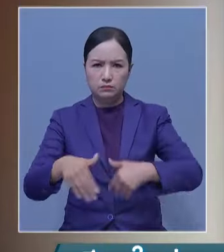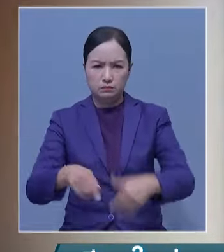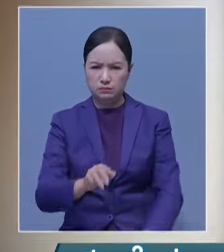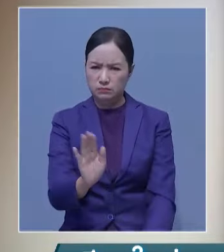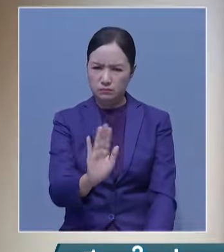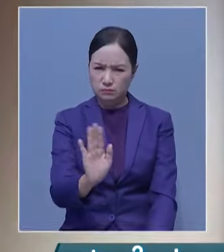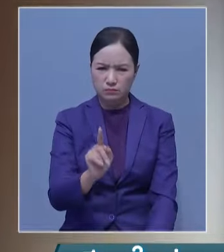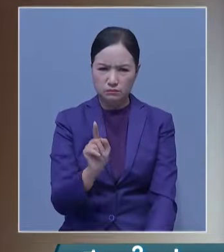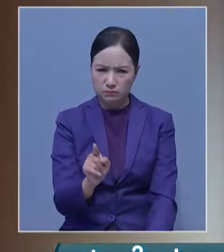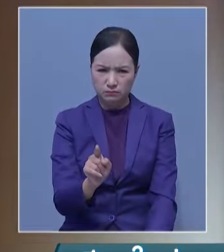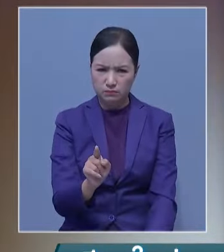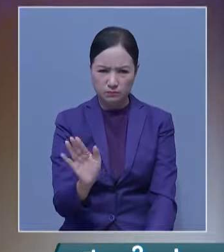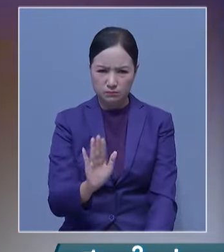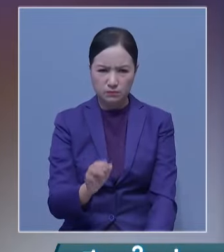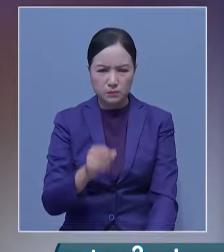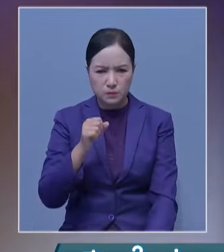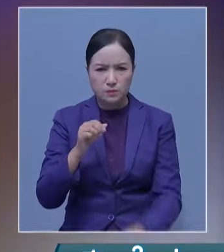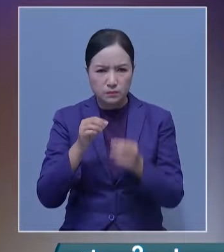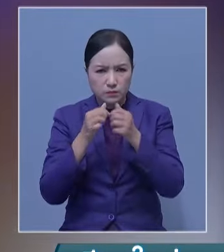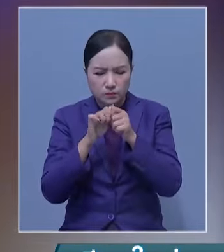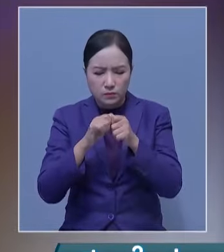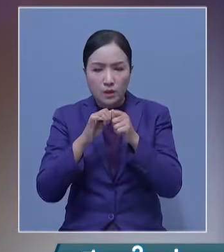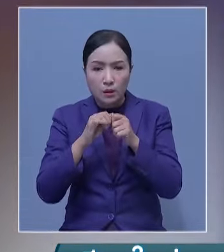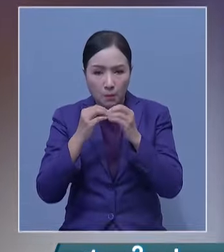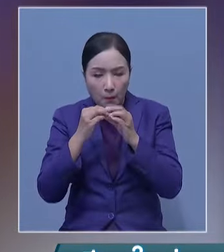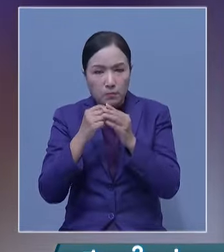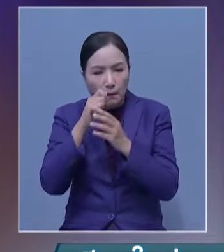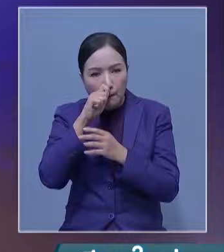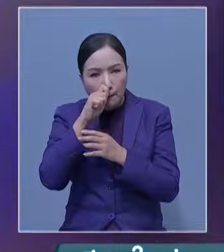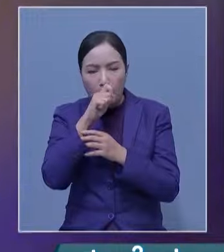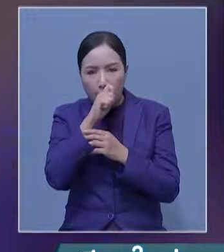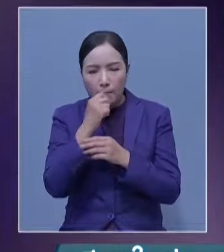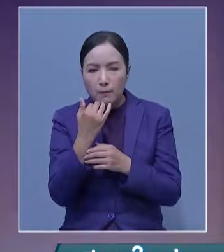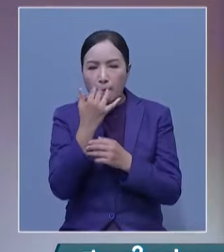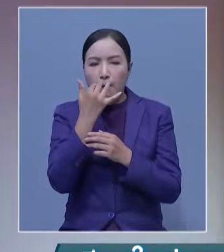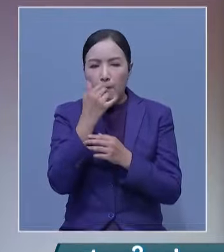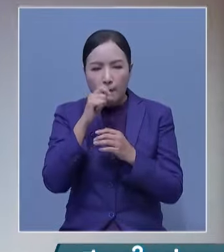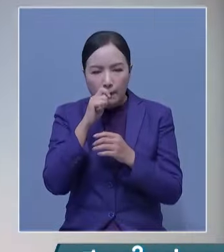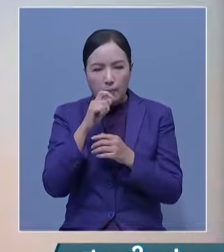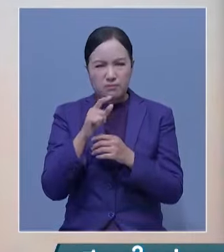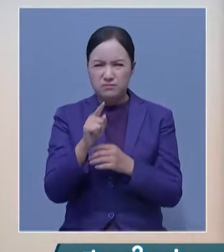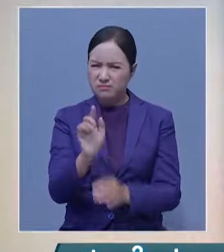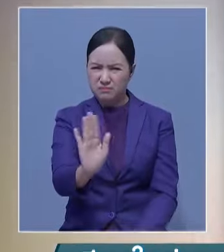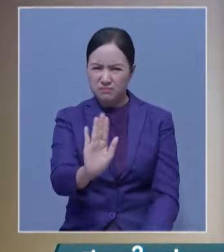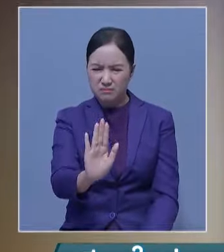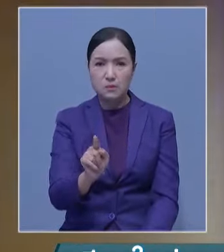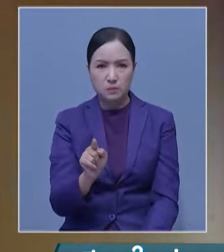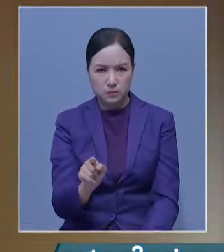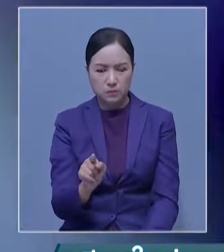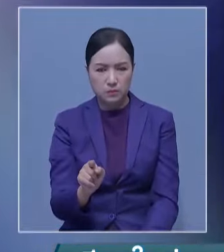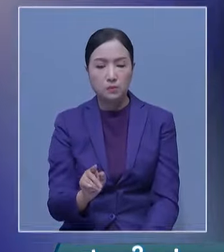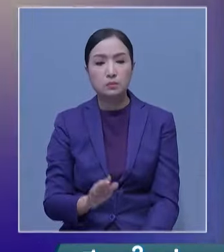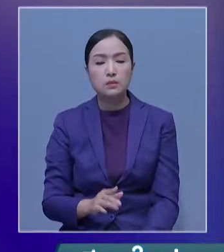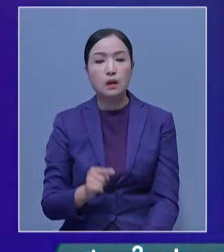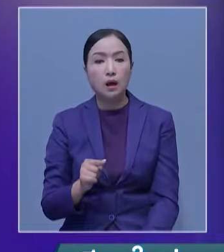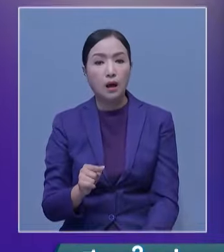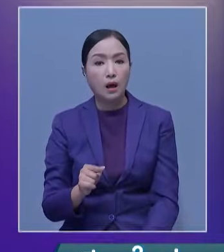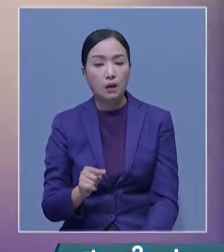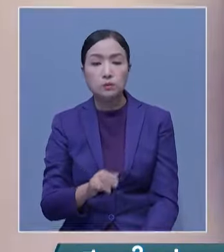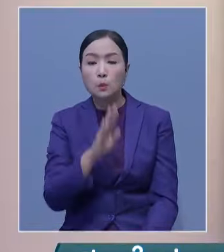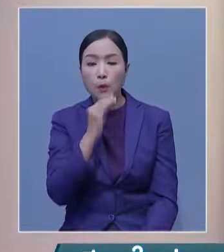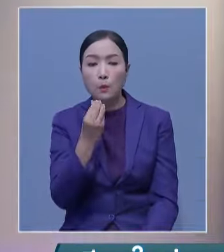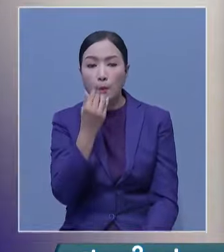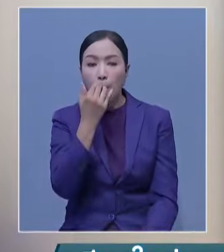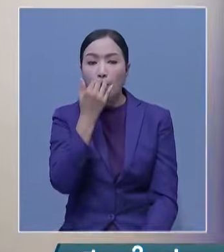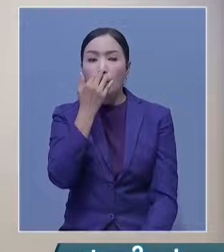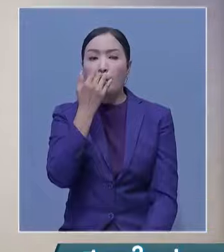อย่าอย่านะอย่าไปสูดดมนะไอ้ก๊าซหัวเราะอันเนี้ยสำหรับคนที่ไม่เคยใช้มาก่อนเนี่ยท่านบอกแบบนี้ครับว่าอาการเนี่ยถ้าสูด